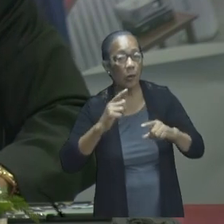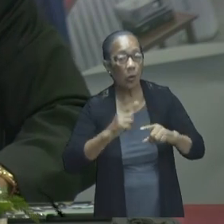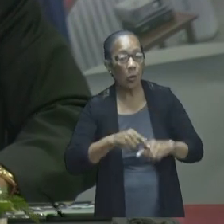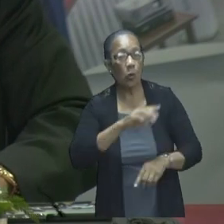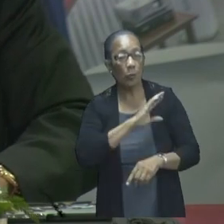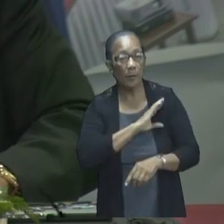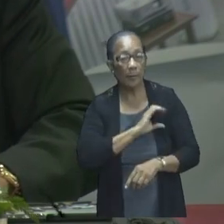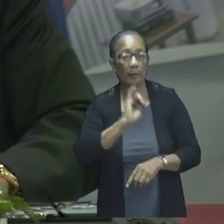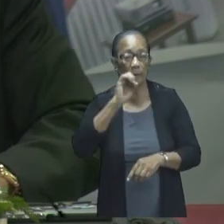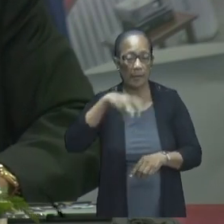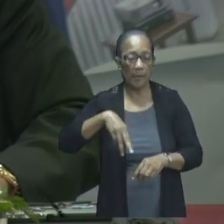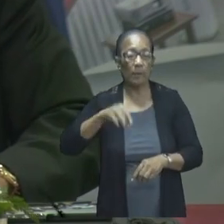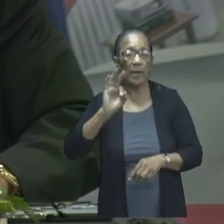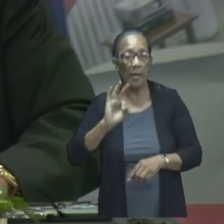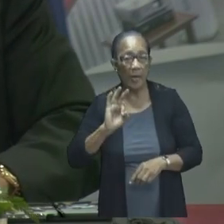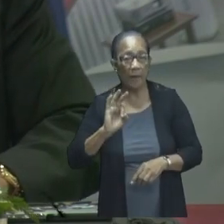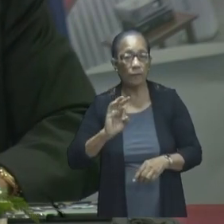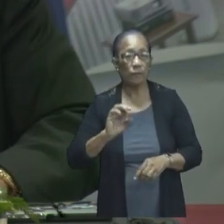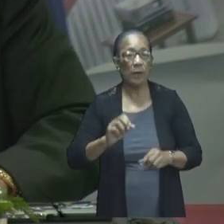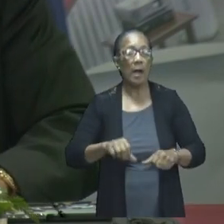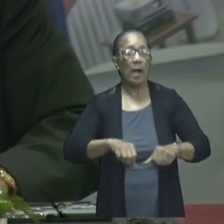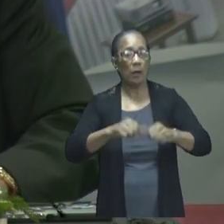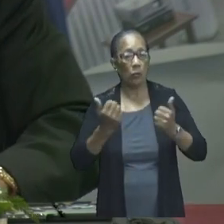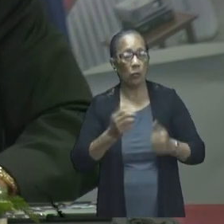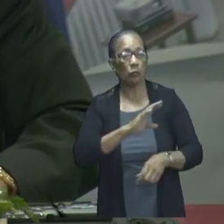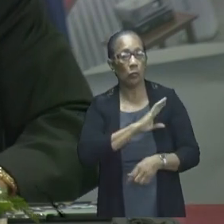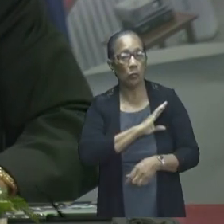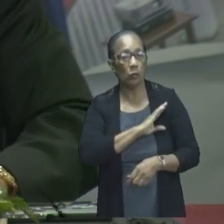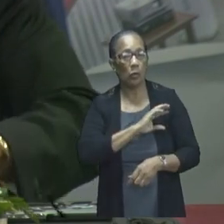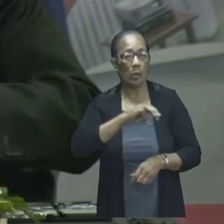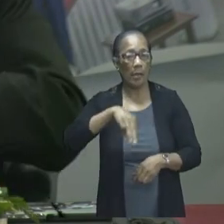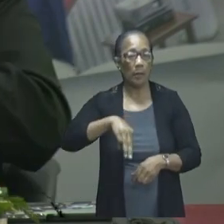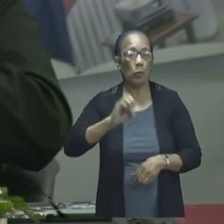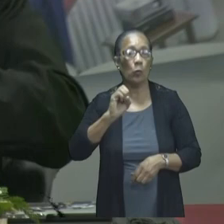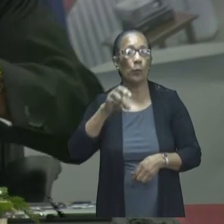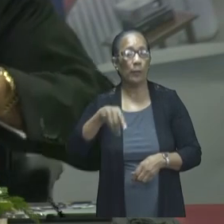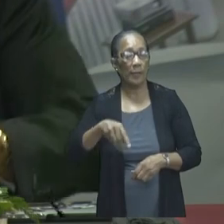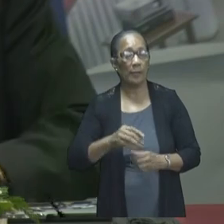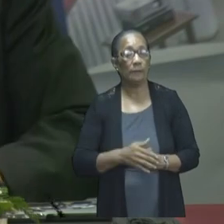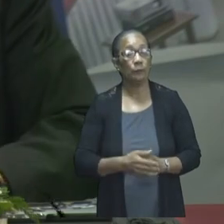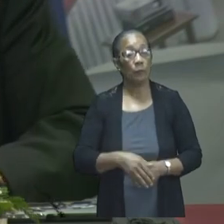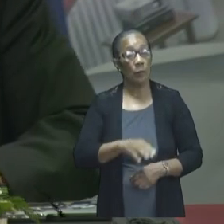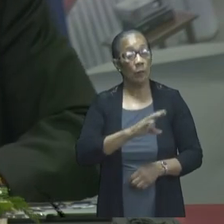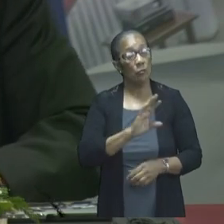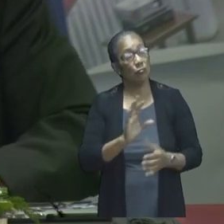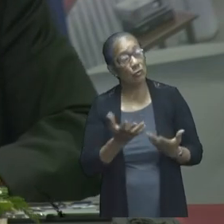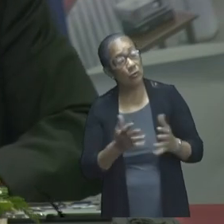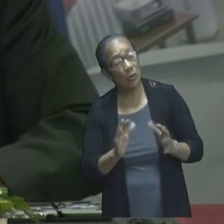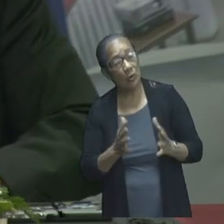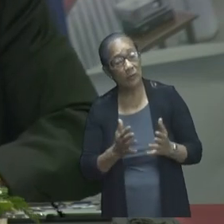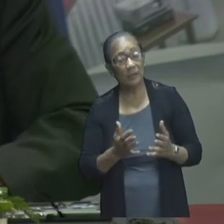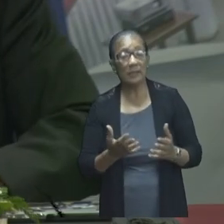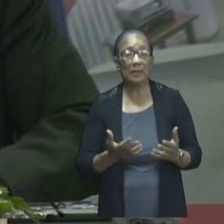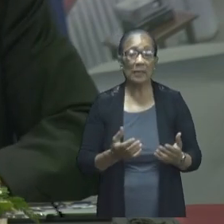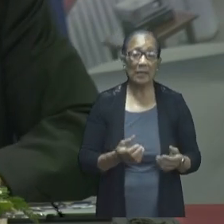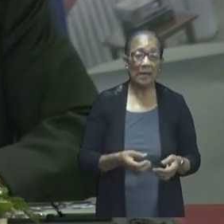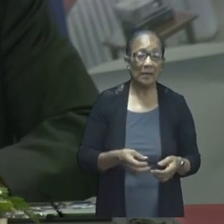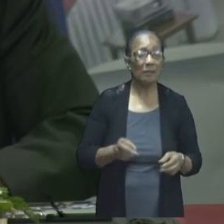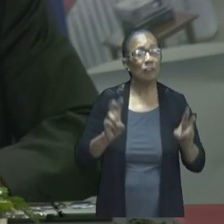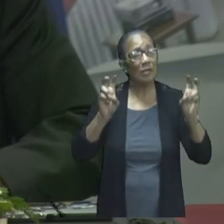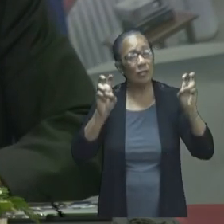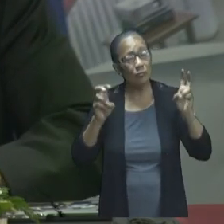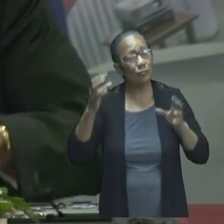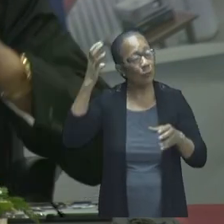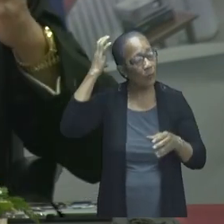i'm a akkoord en daaruit komt ook ons en woppy natuurlijk ga je hier en daar wat zagen krijgen wat issues kregen